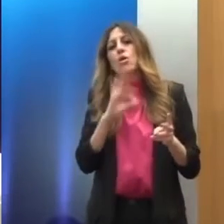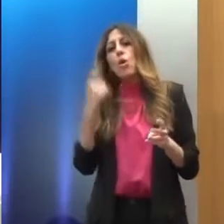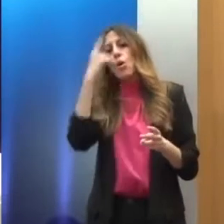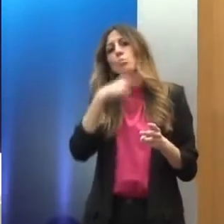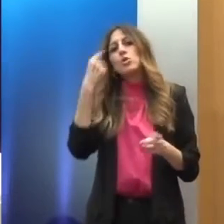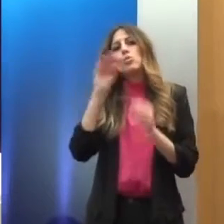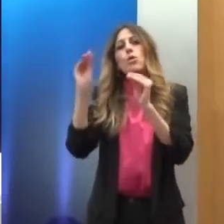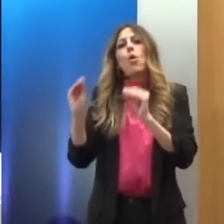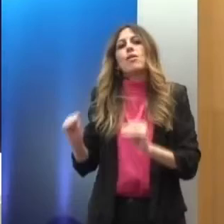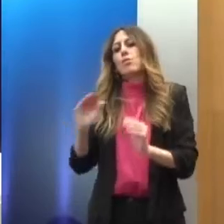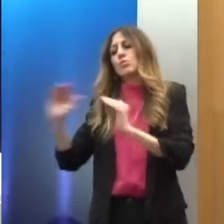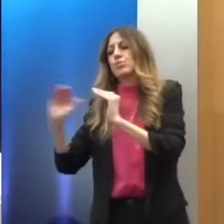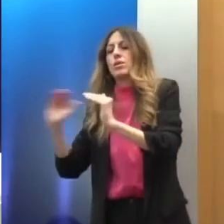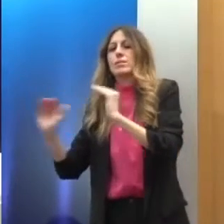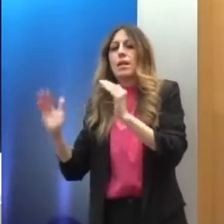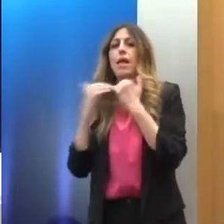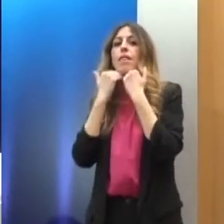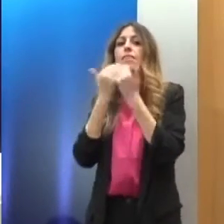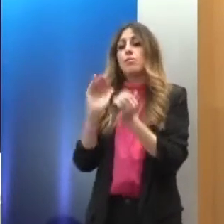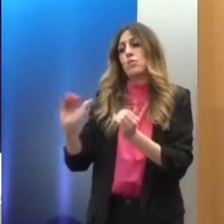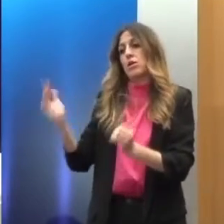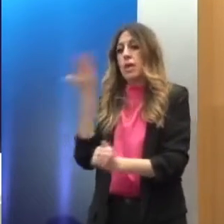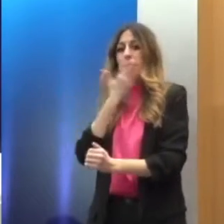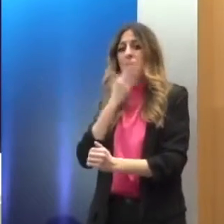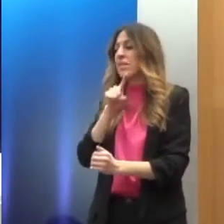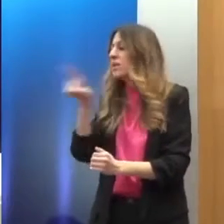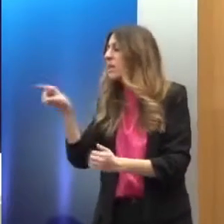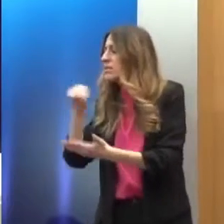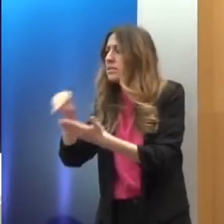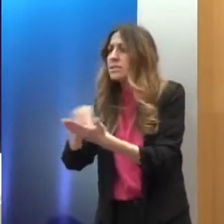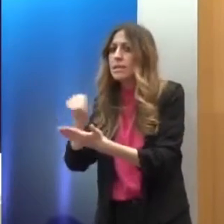να ρωτάμε τους μαθητές εάν είναι Ρωμά και άρα να ξέρουμε ποιοι